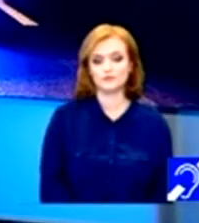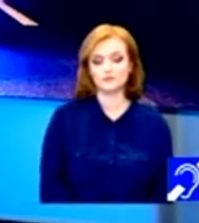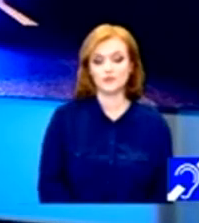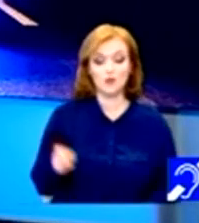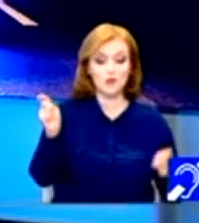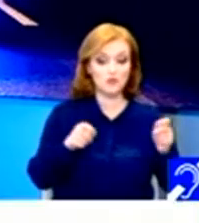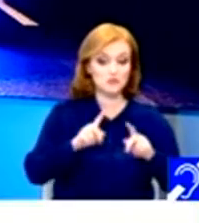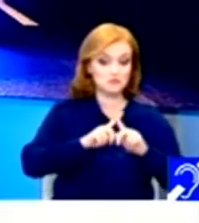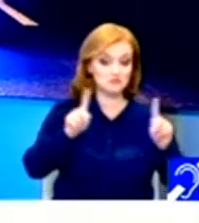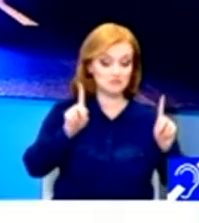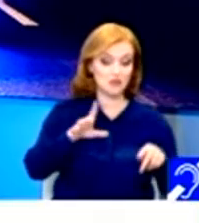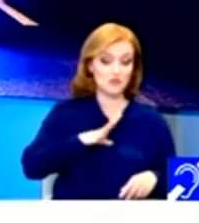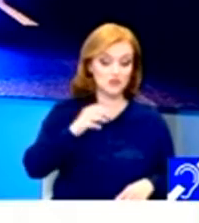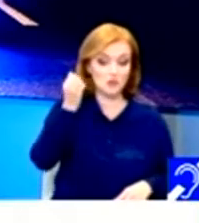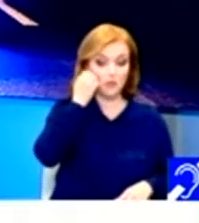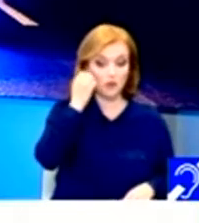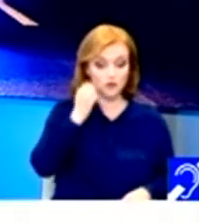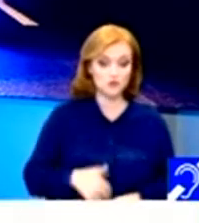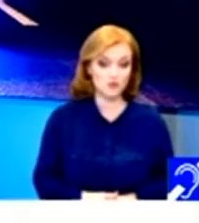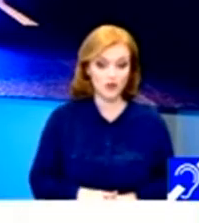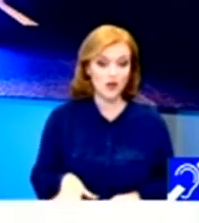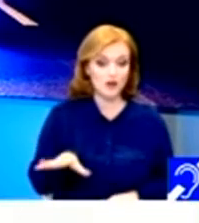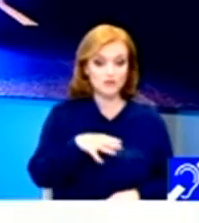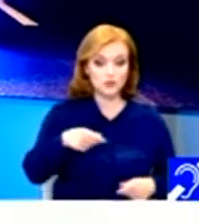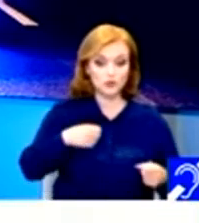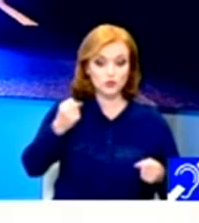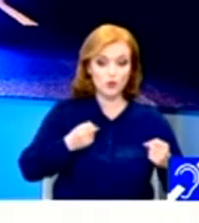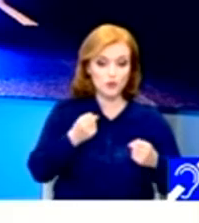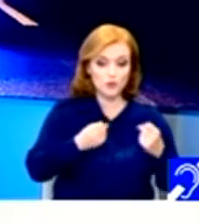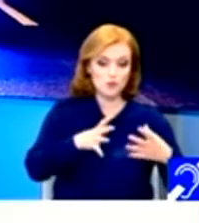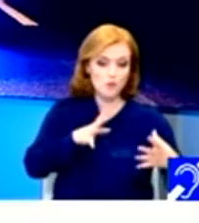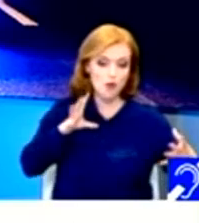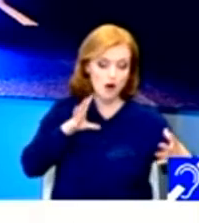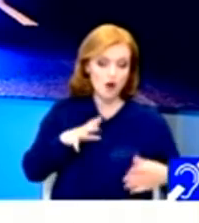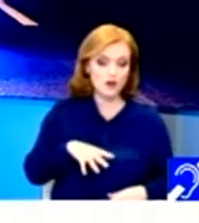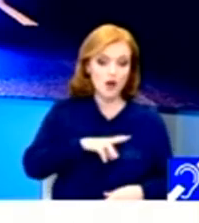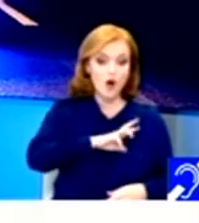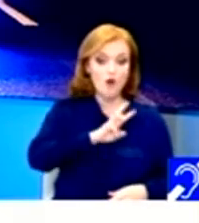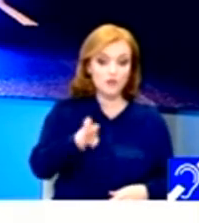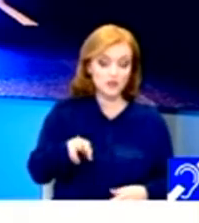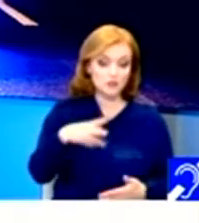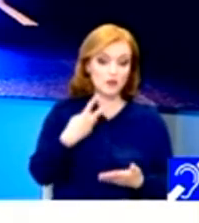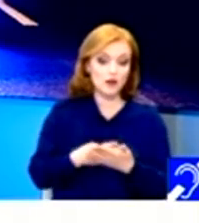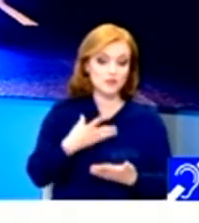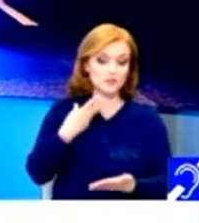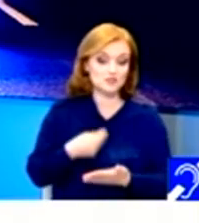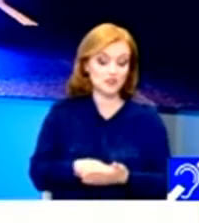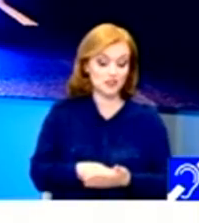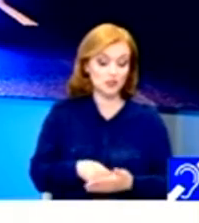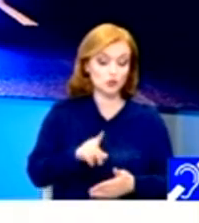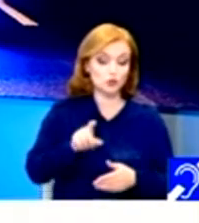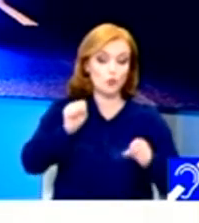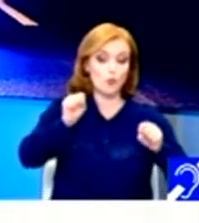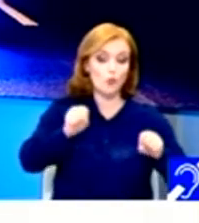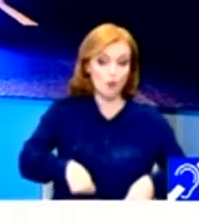Un festival inedit a avut loc în capitala rusă. Șoferii de tir din mai multe țări au venit nu numai să-și arate aptitudinile, dar să-și etaleze